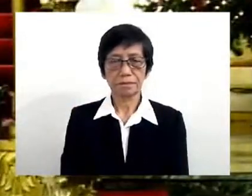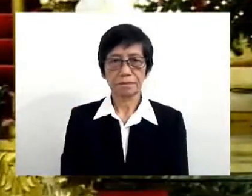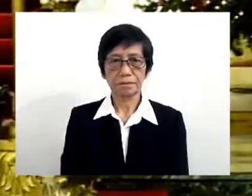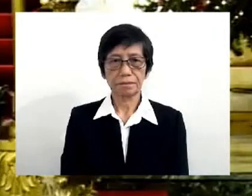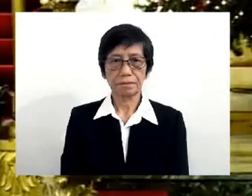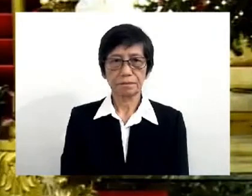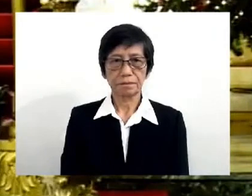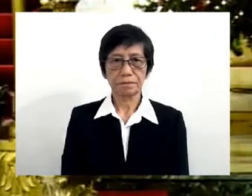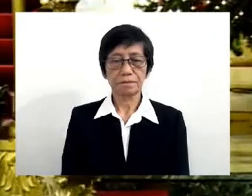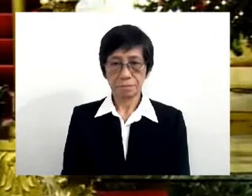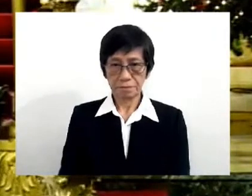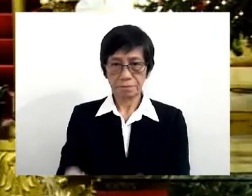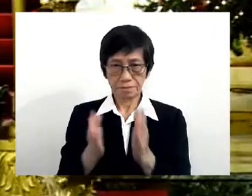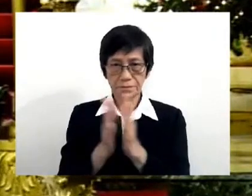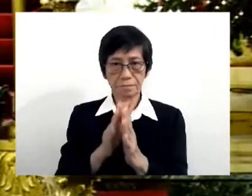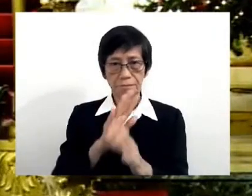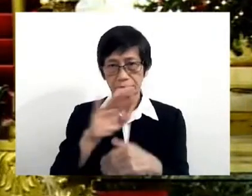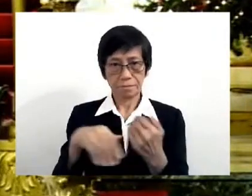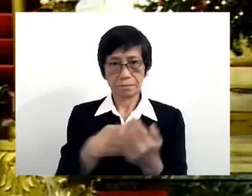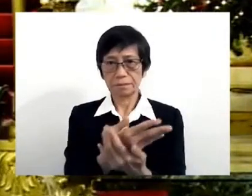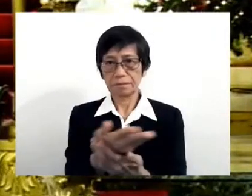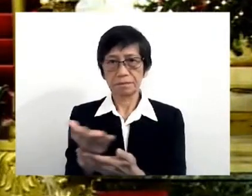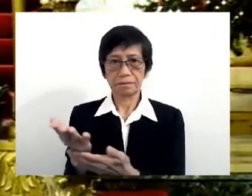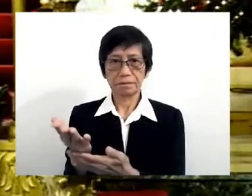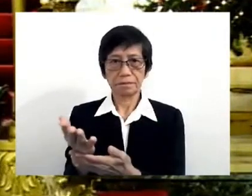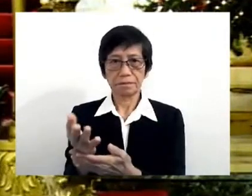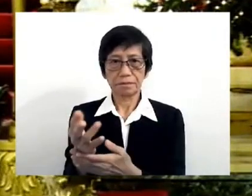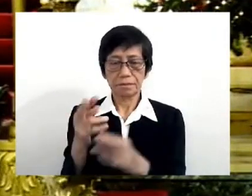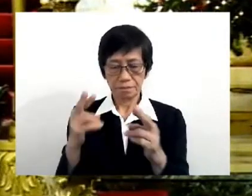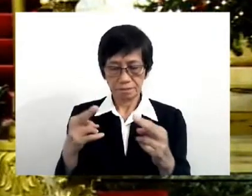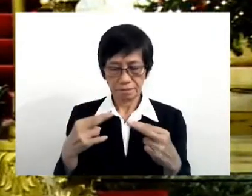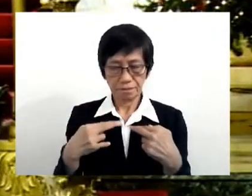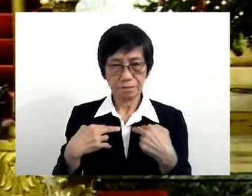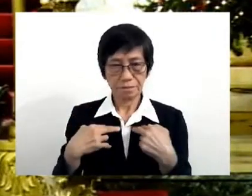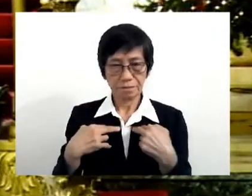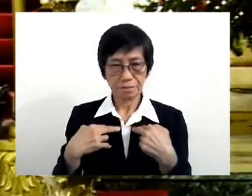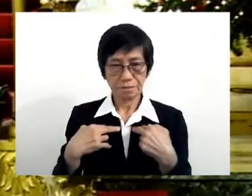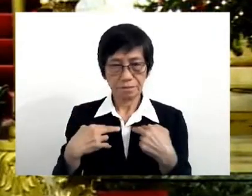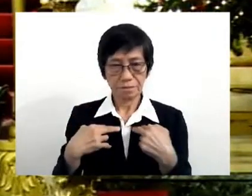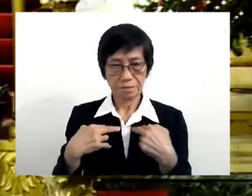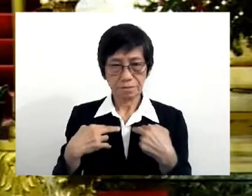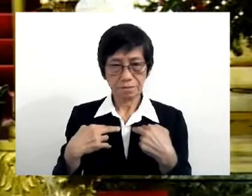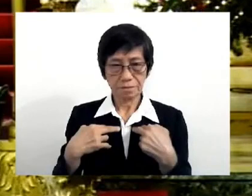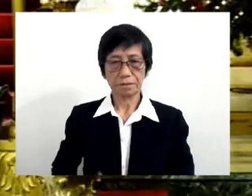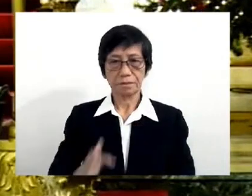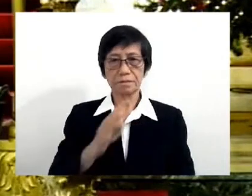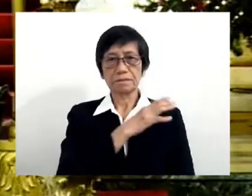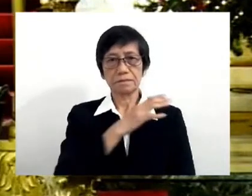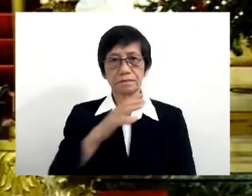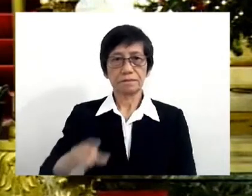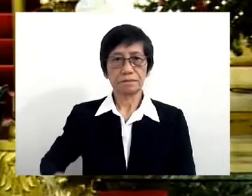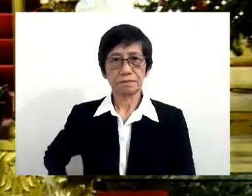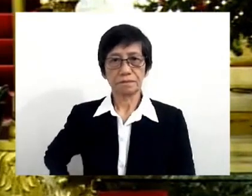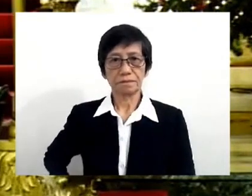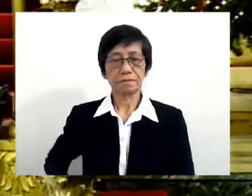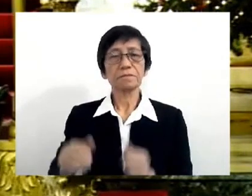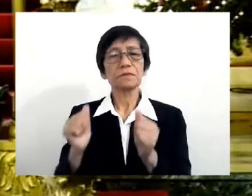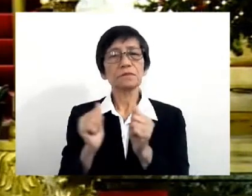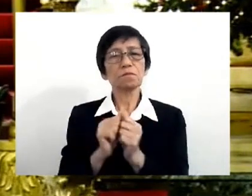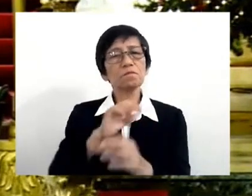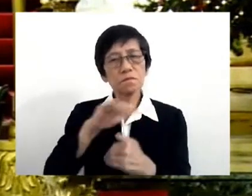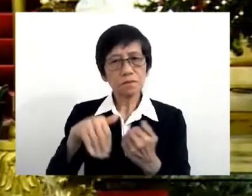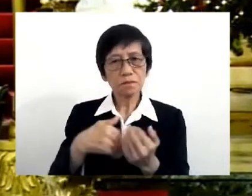Hinihiling po sa lahat na tanggapin po natin ang katawan ni Kristo ng may buong